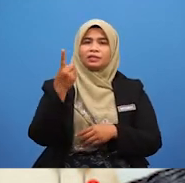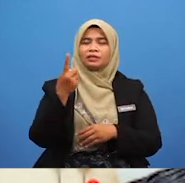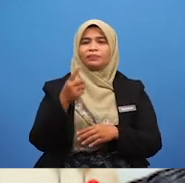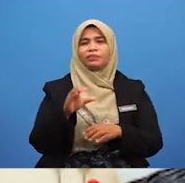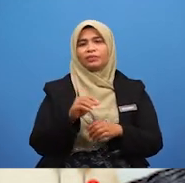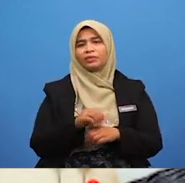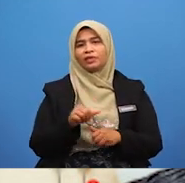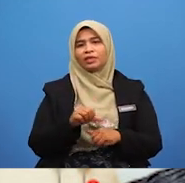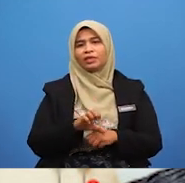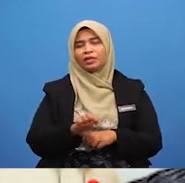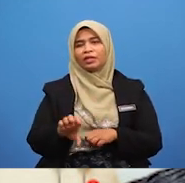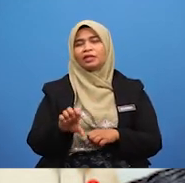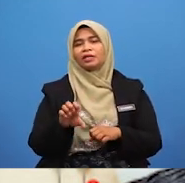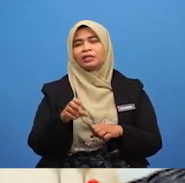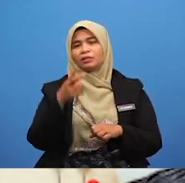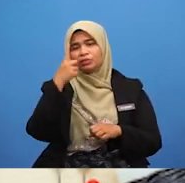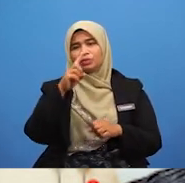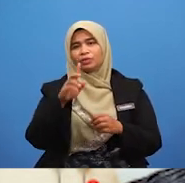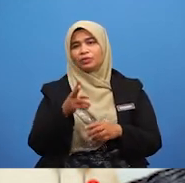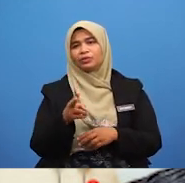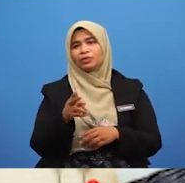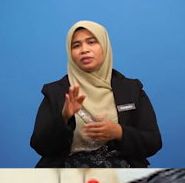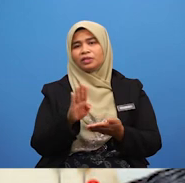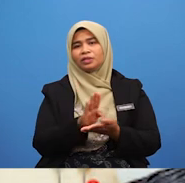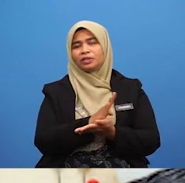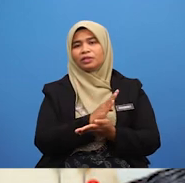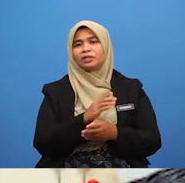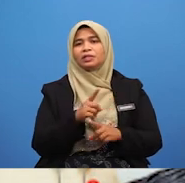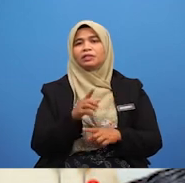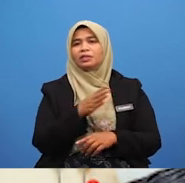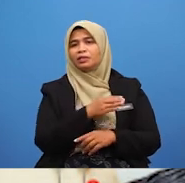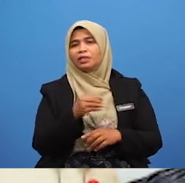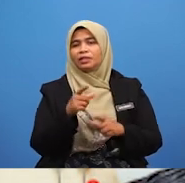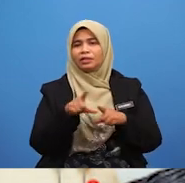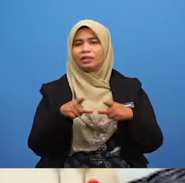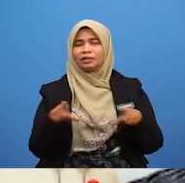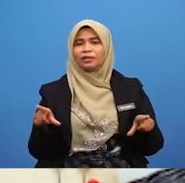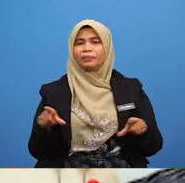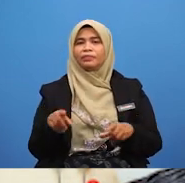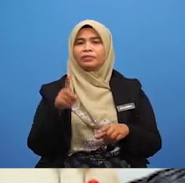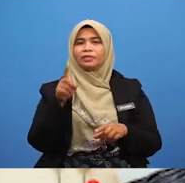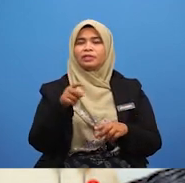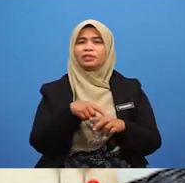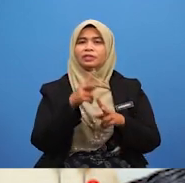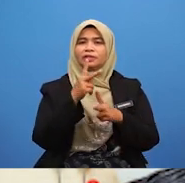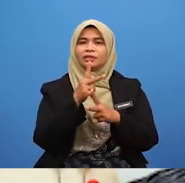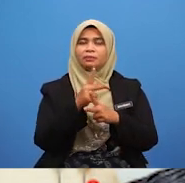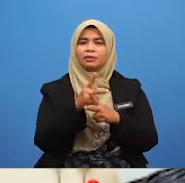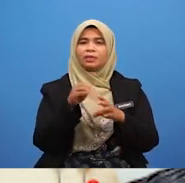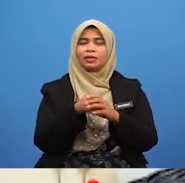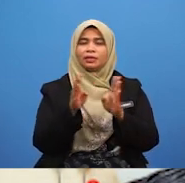menggunting kertas dan sebagainya. Gunting fabrik perlu disimpan di dalam